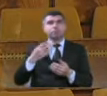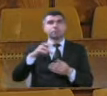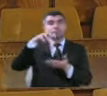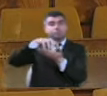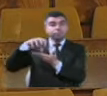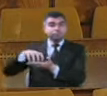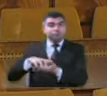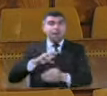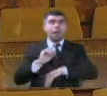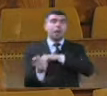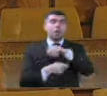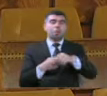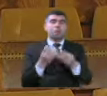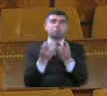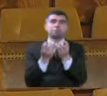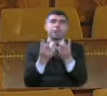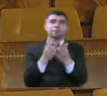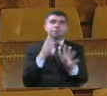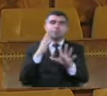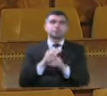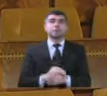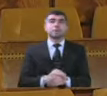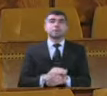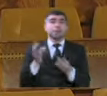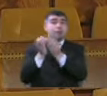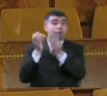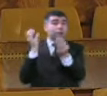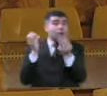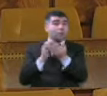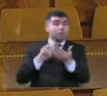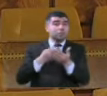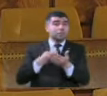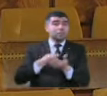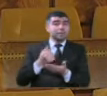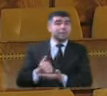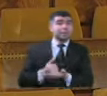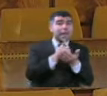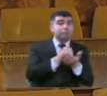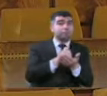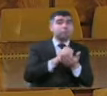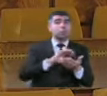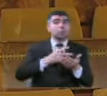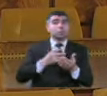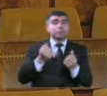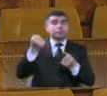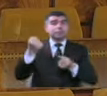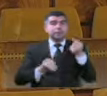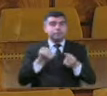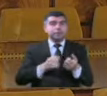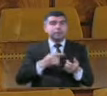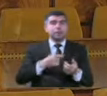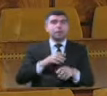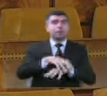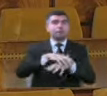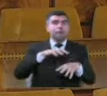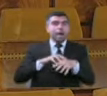في الجامعات القرويه. النقل المدرسي الدعم ديال هذه الحافلات السيد الوزير، وحنا كنعرفوا المبادره